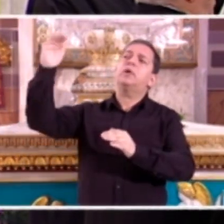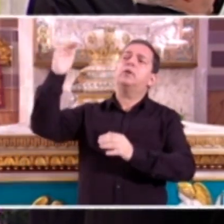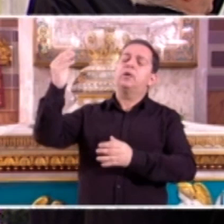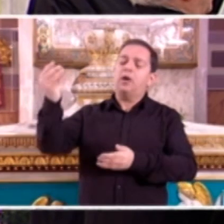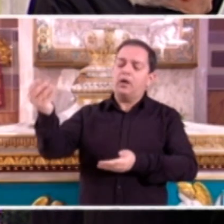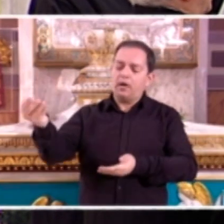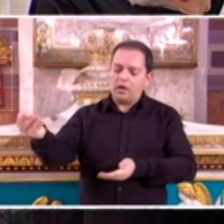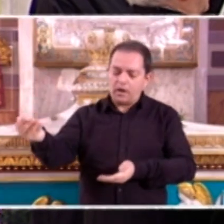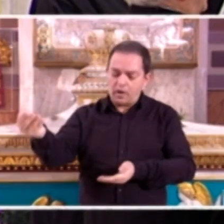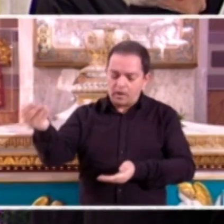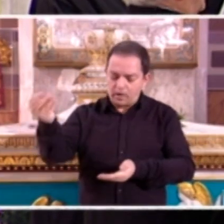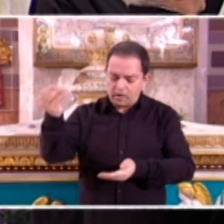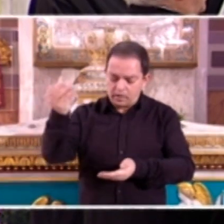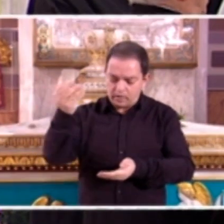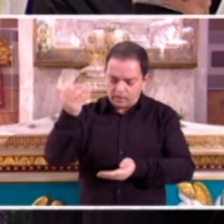Κύριε